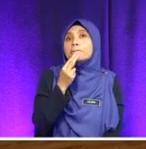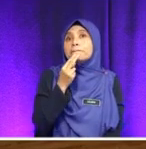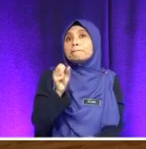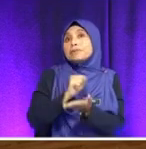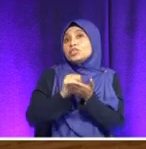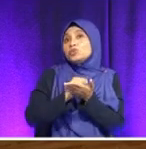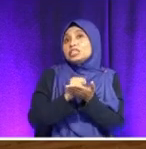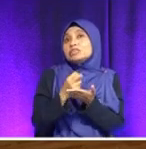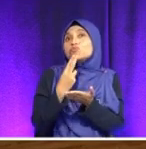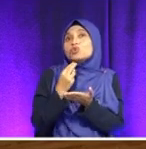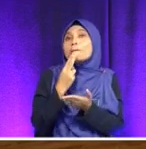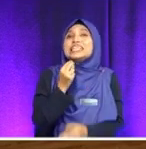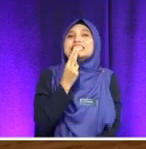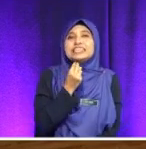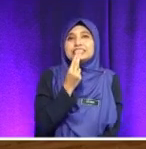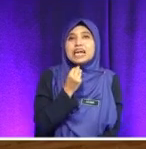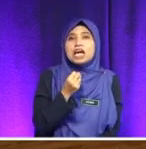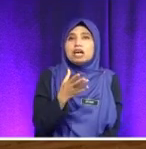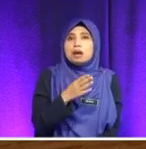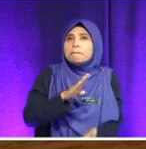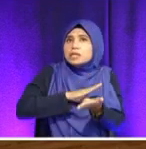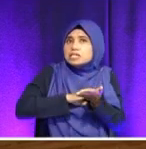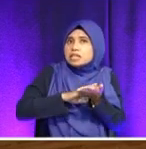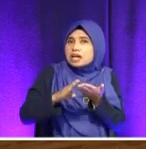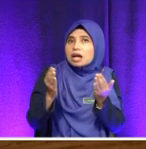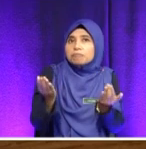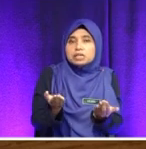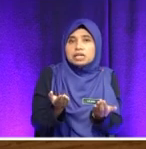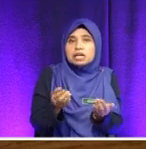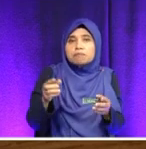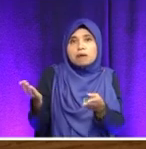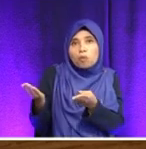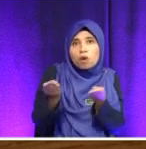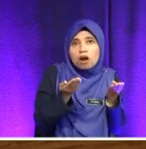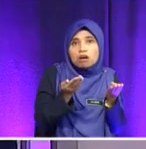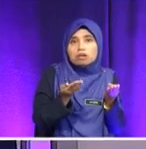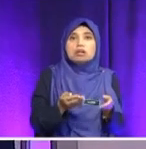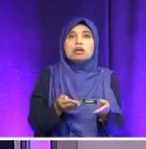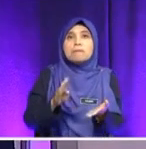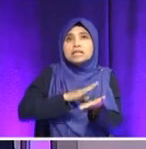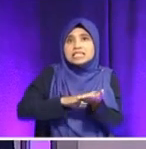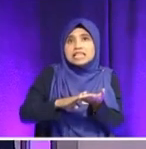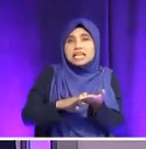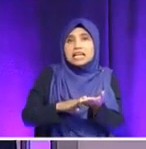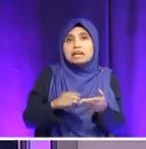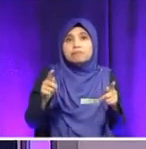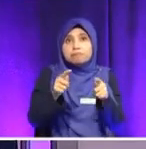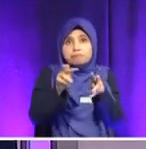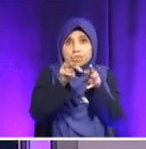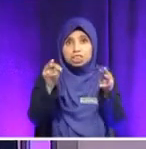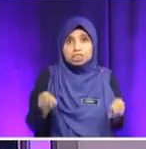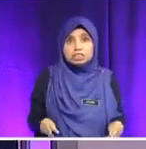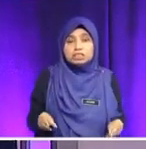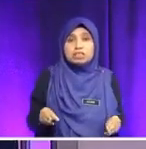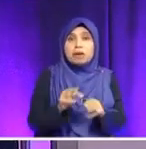kita kena bersihkan dulu. Angkat pinggan kotor, kemudian bersihkan segala